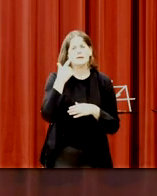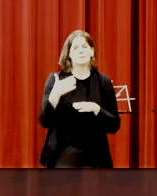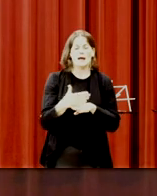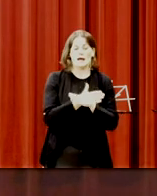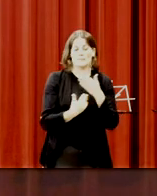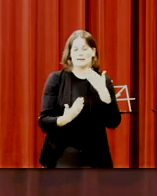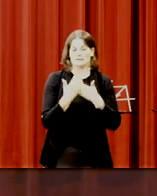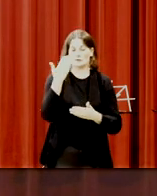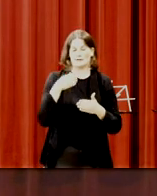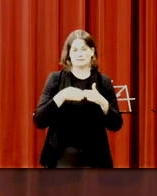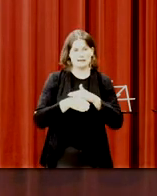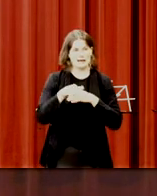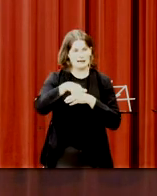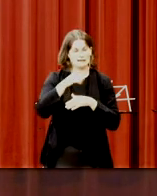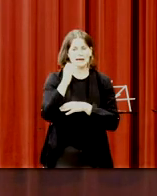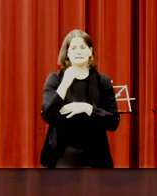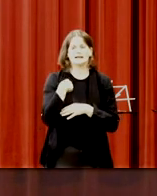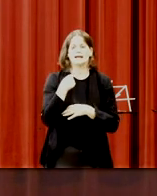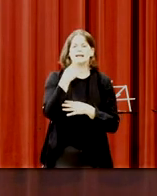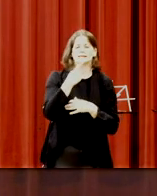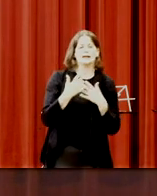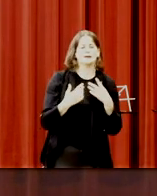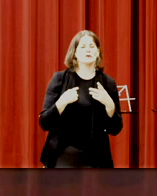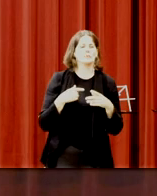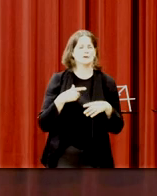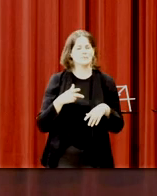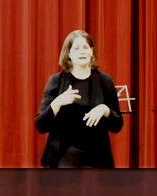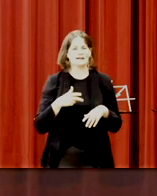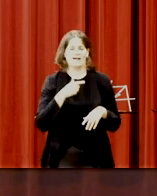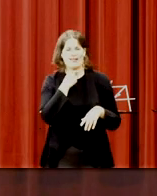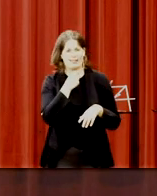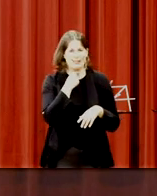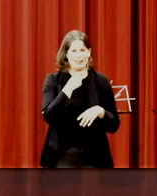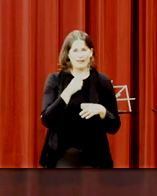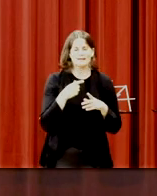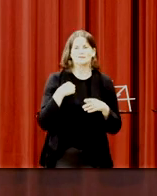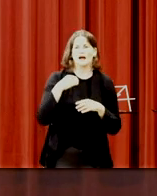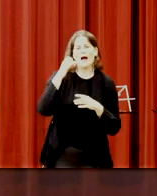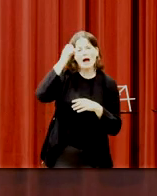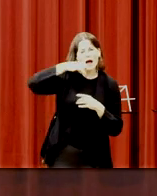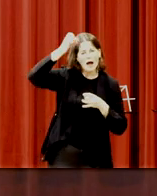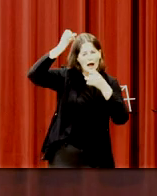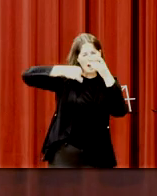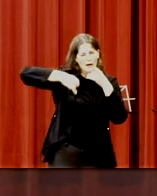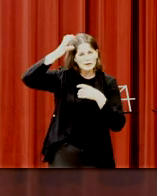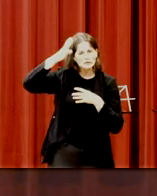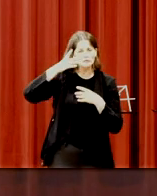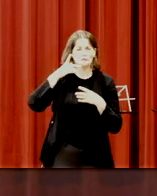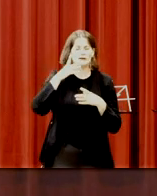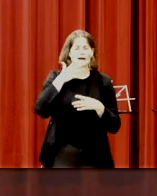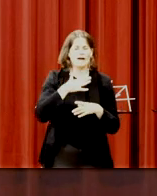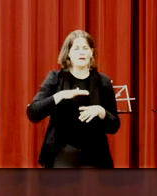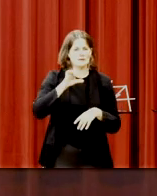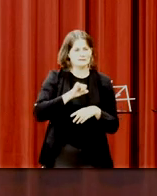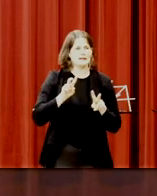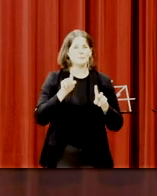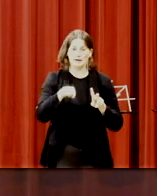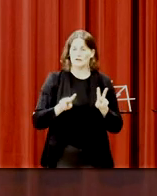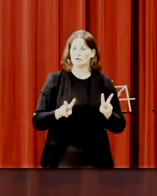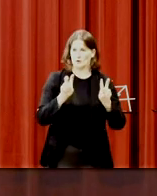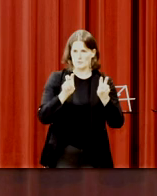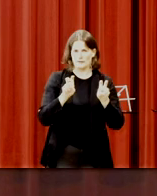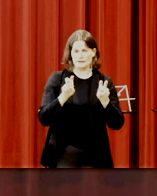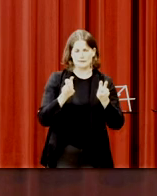és una novetat també, és una gran oportunitat que construïm entre tots a favor del coneixement, del talent, de la formació. Cada any